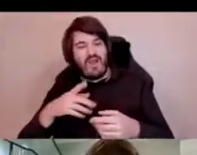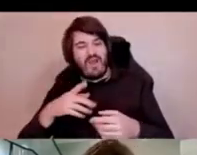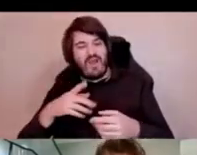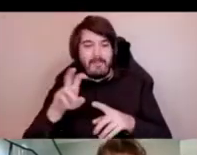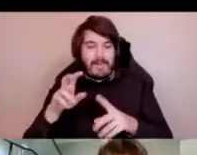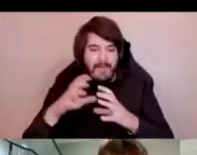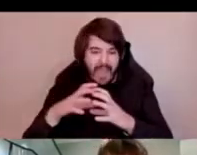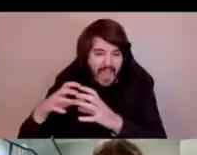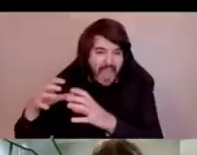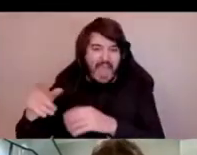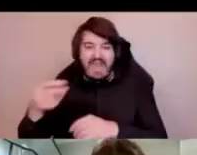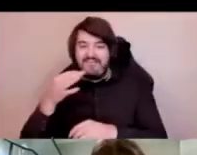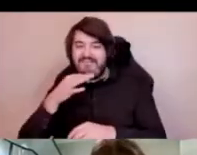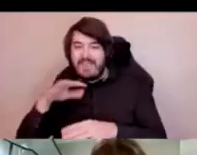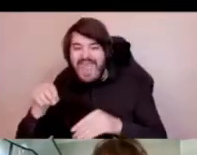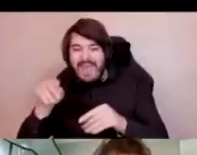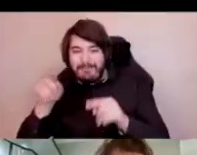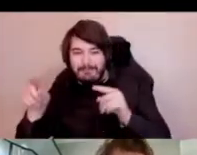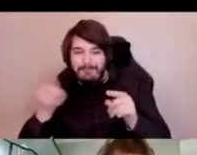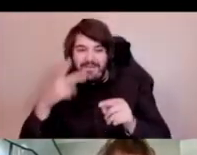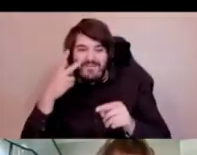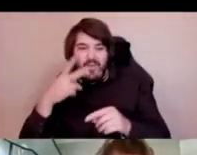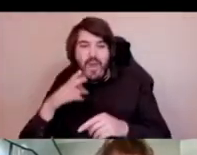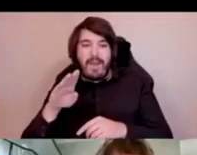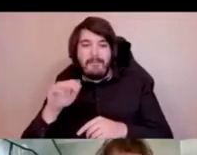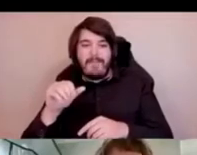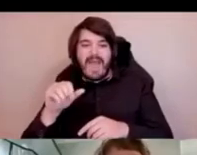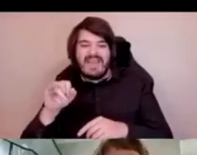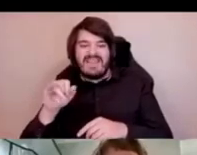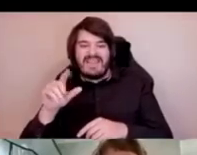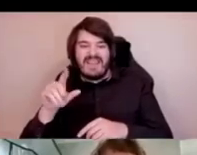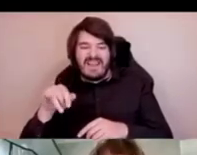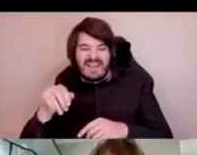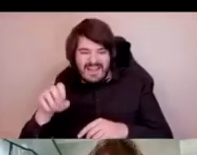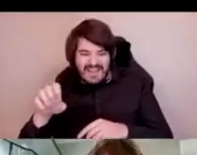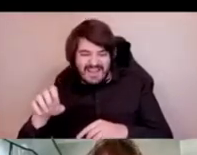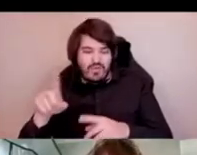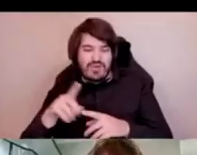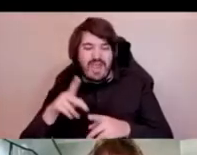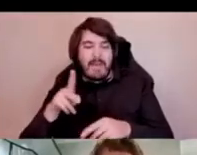de poivrons, des fines herbes, on voit du basilic